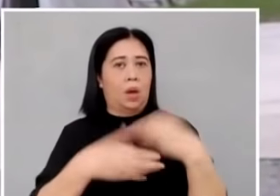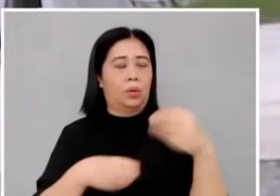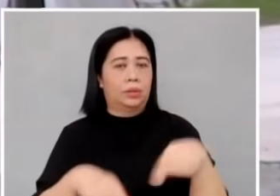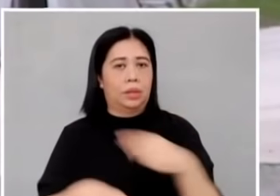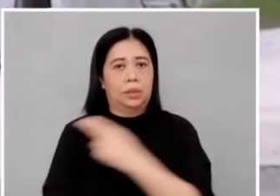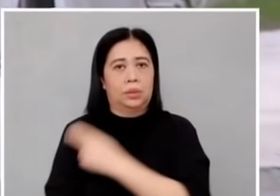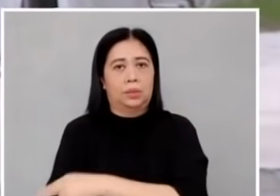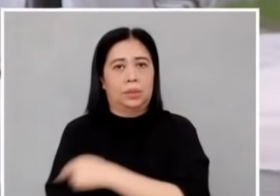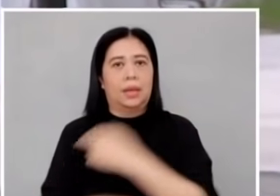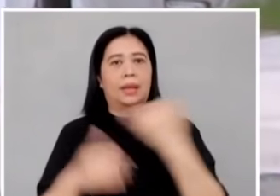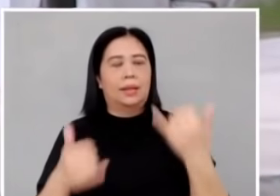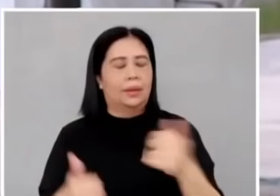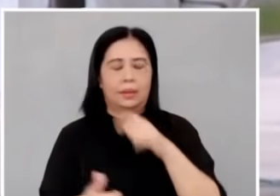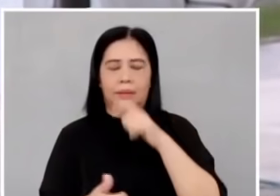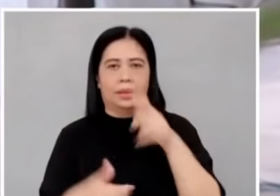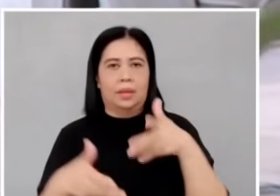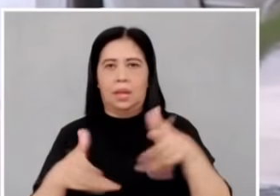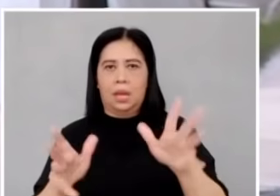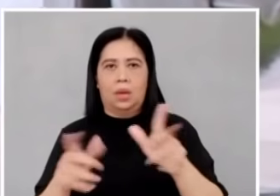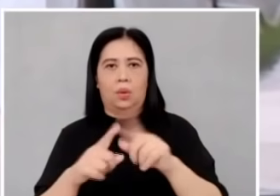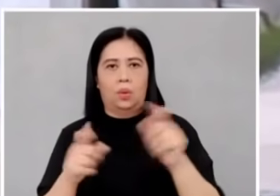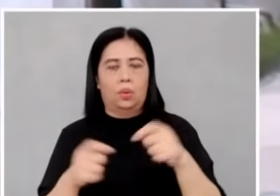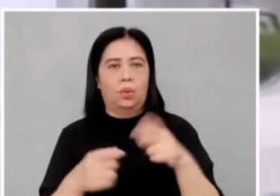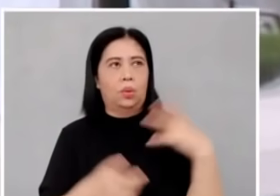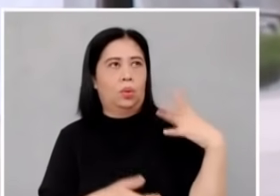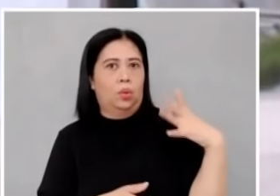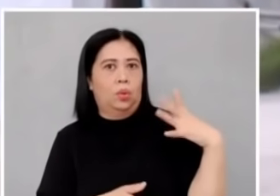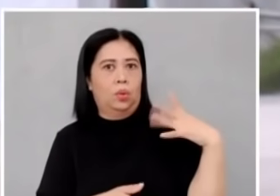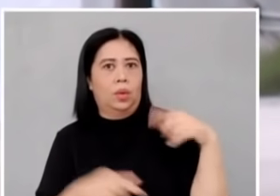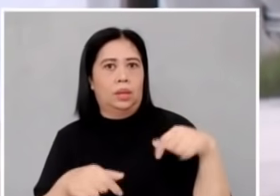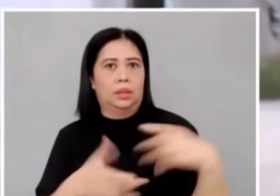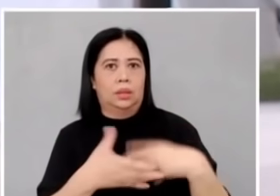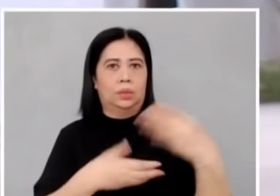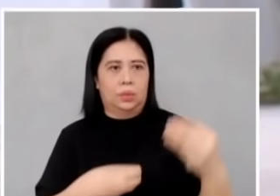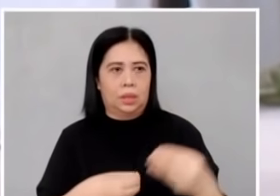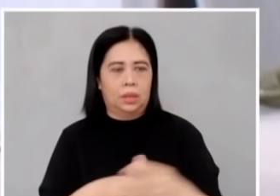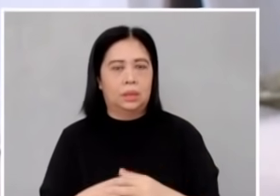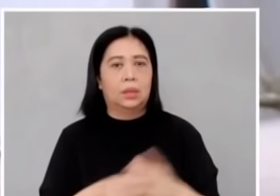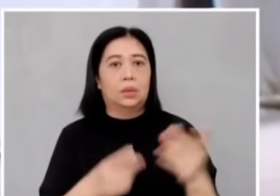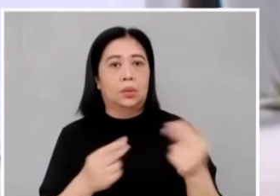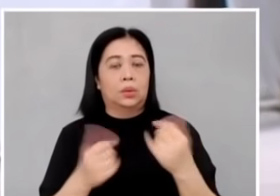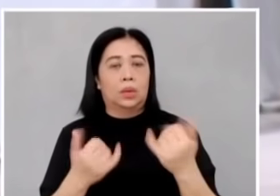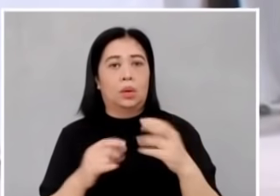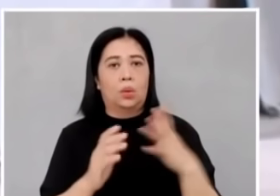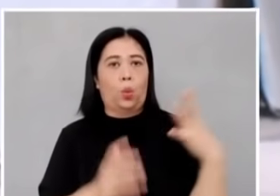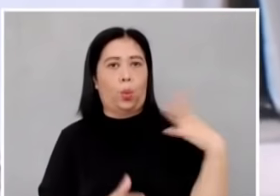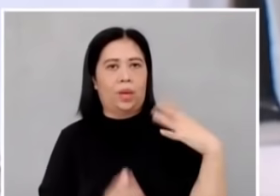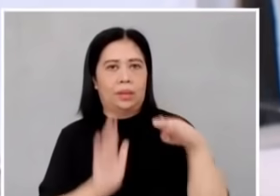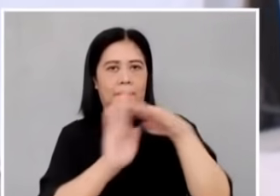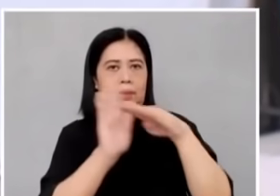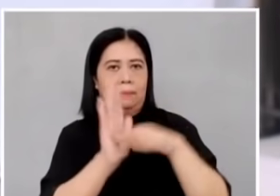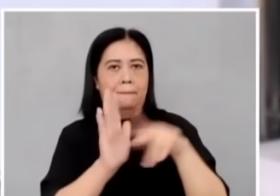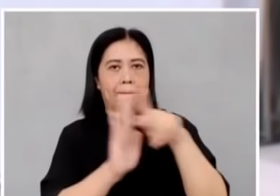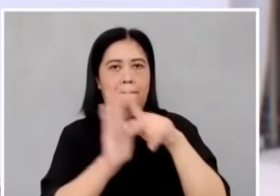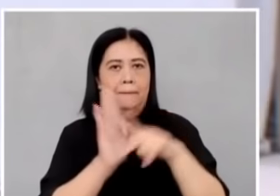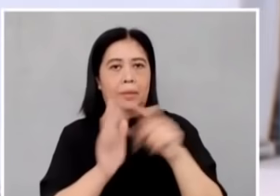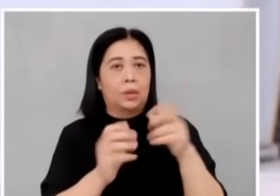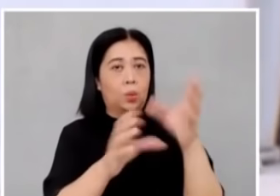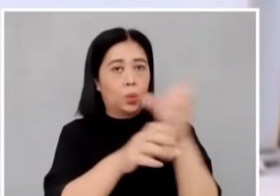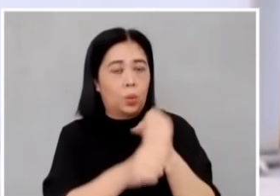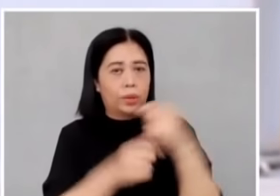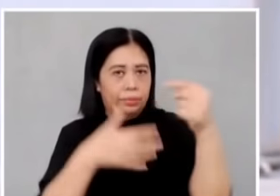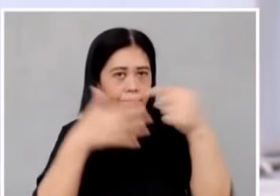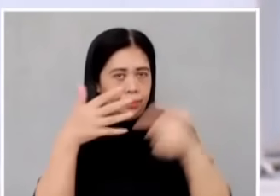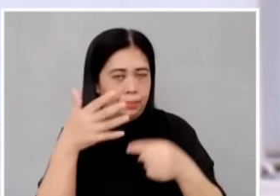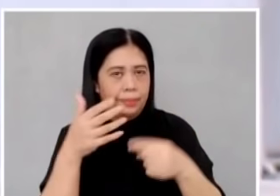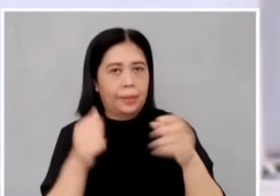ngayon ay hindi na pinapayagan ang paghihintay ng pasyente dito sa labas. Pinatutupad na ngayon ang waitlisting policy kung saan kinukuha ang detalye ng